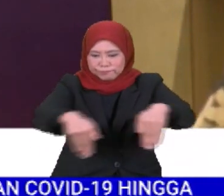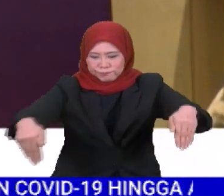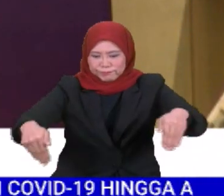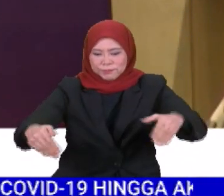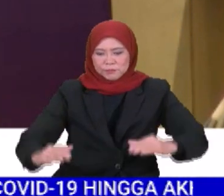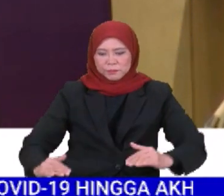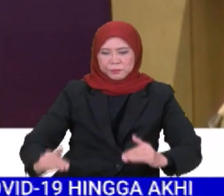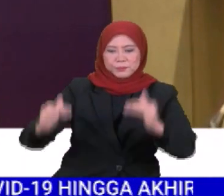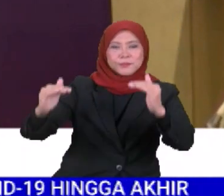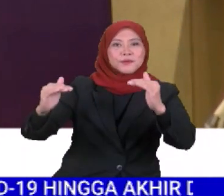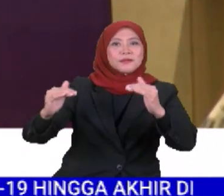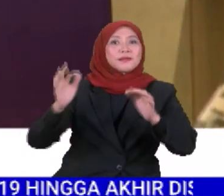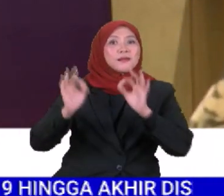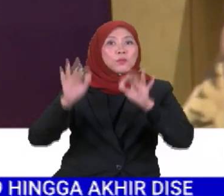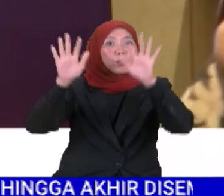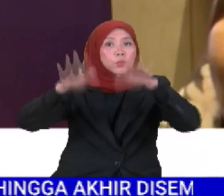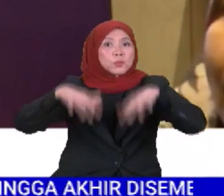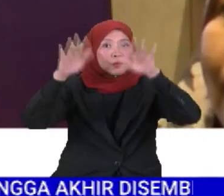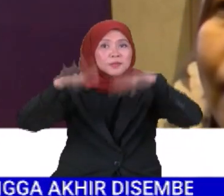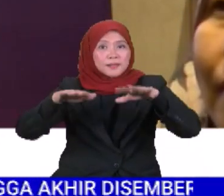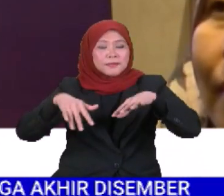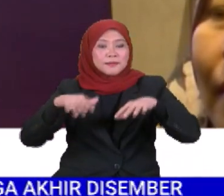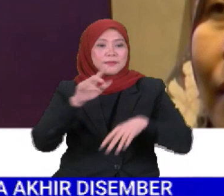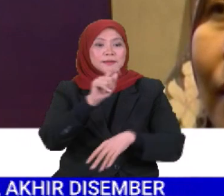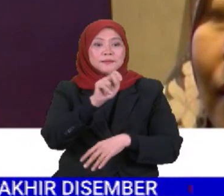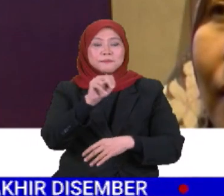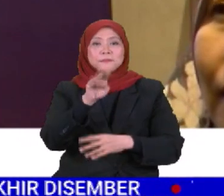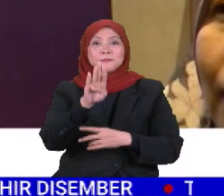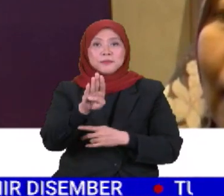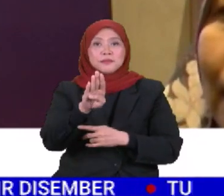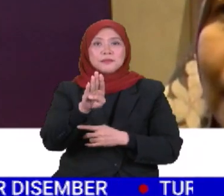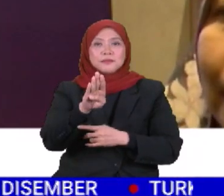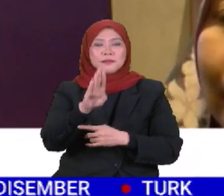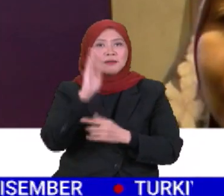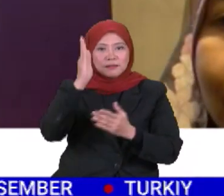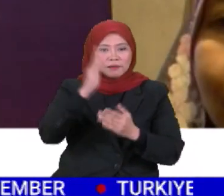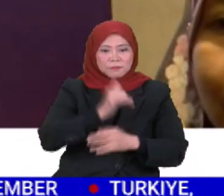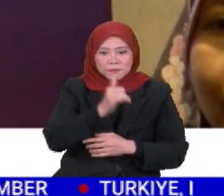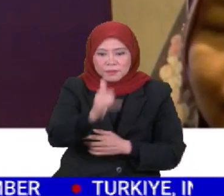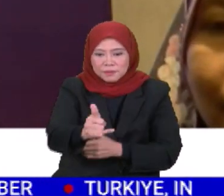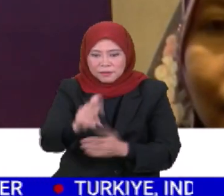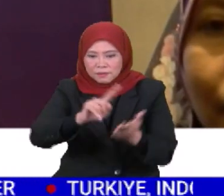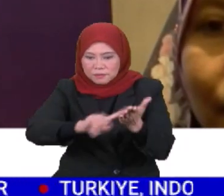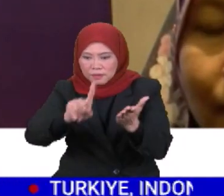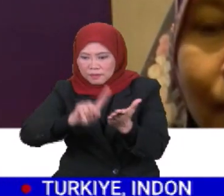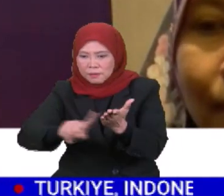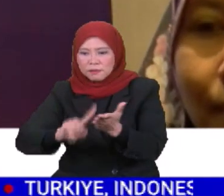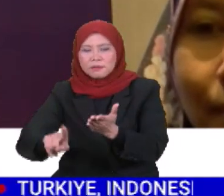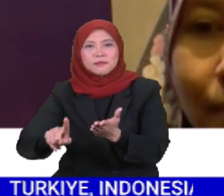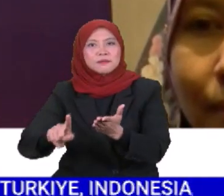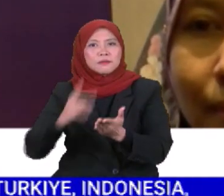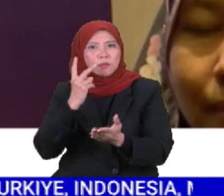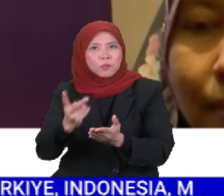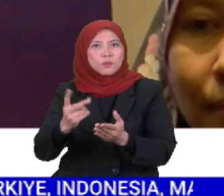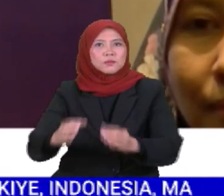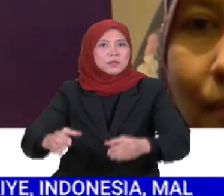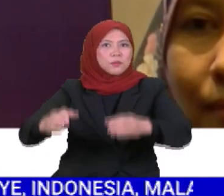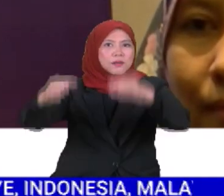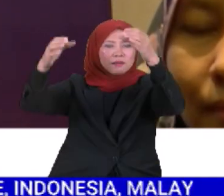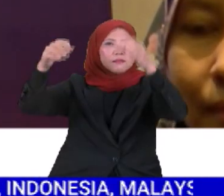di waktu berlakunya hujan-hujan lebat dan sebagainya pemeriksaan berkalanya lebih kerap untuk